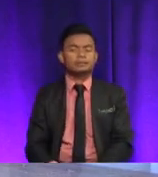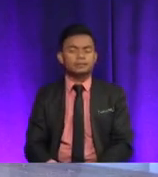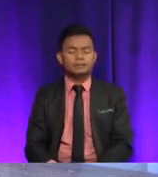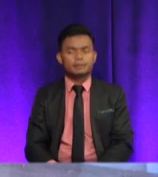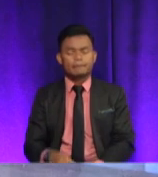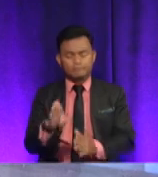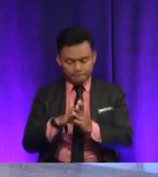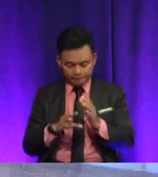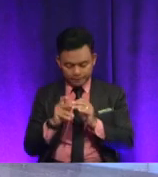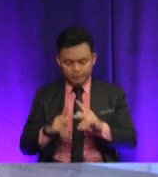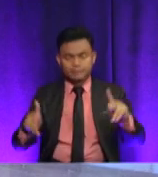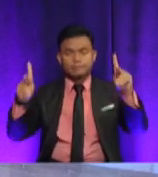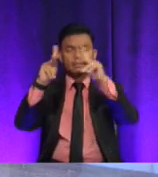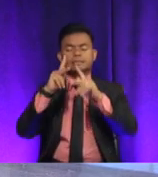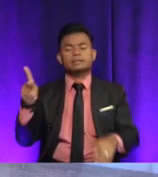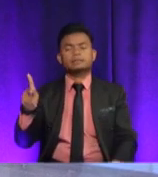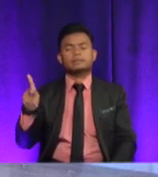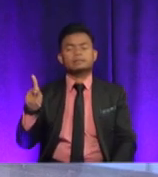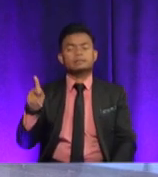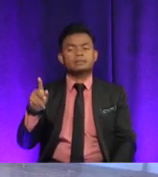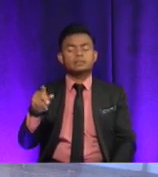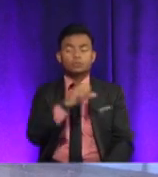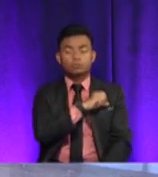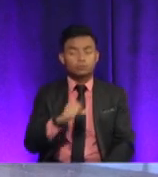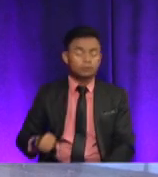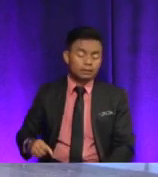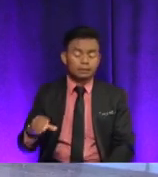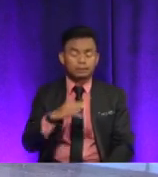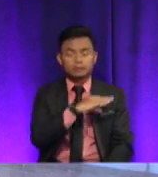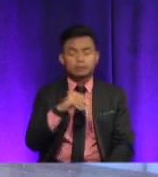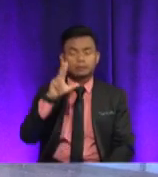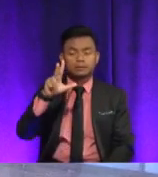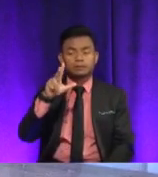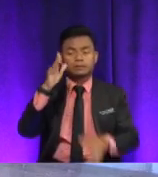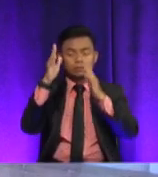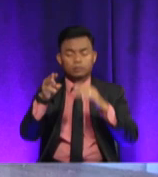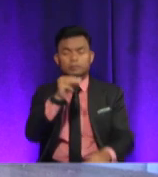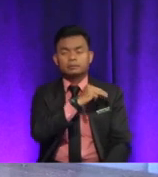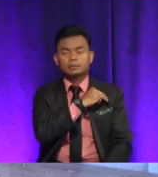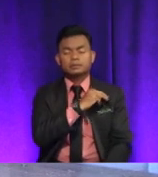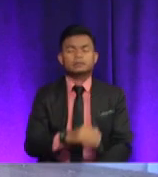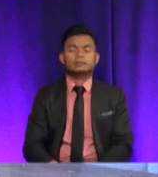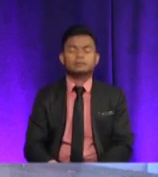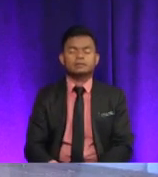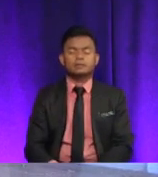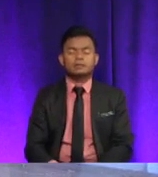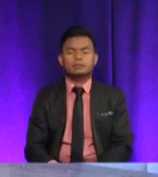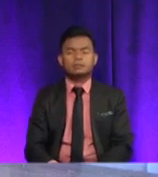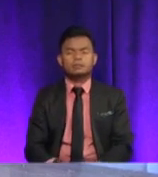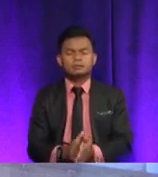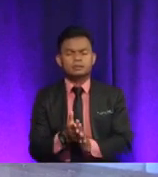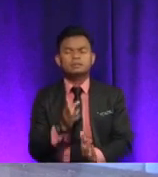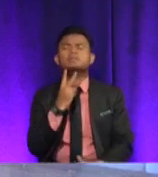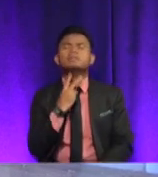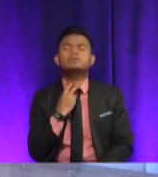tiga orang menterinya yang tersesat di dalam hutan dan kehausan bagi Indonesia kehausan dan menitahkan menterinya untuk mencarikan air